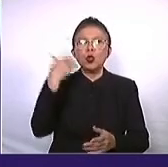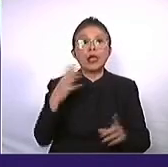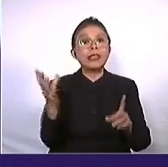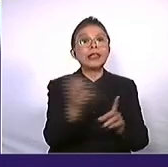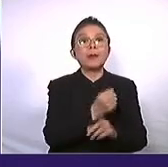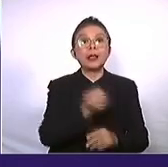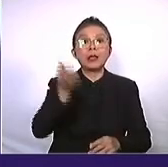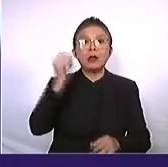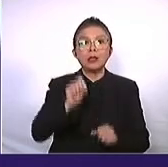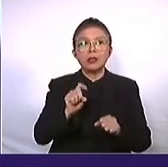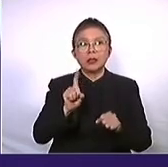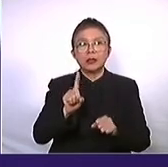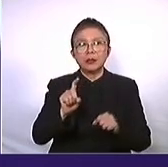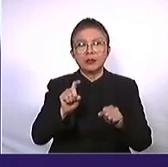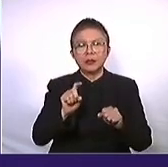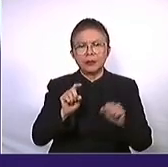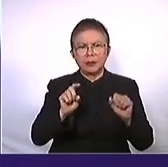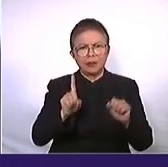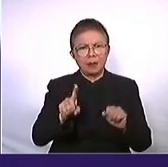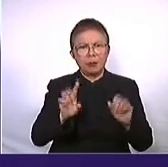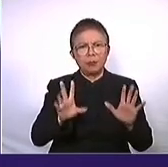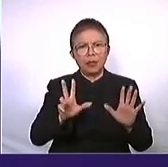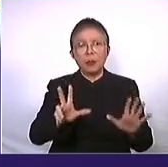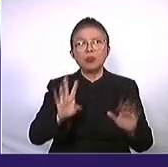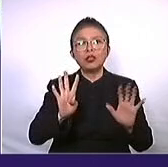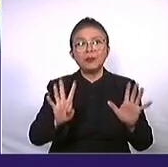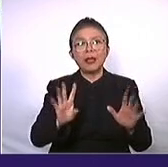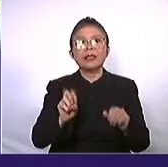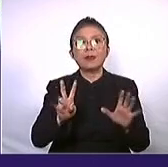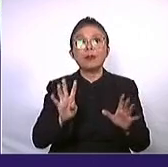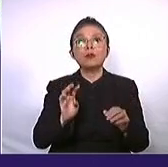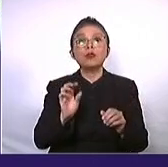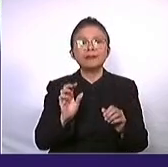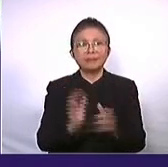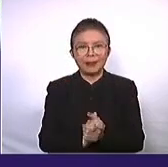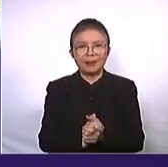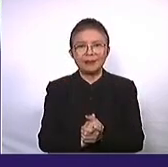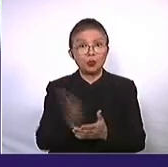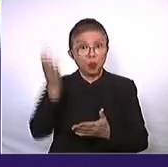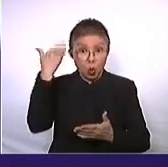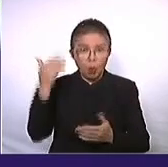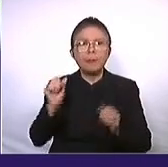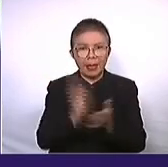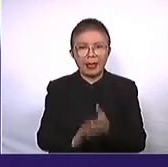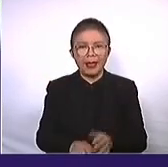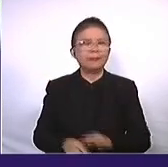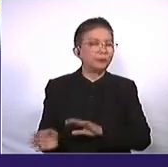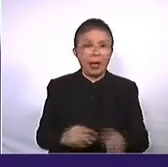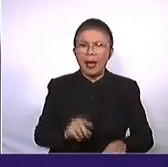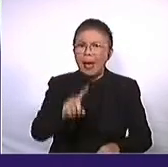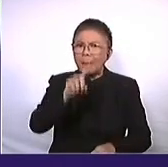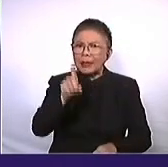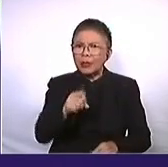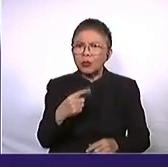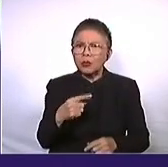pada tahun 89 sampai 91 di era Orde Baru. Lalu pertanyaan itu